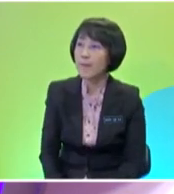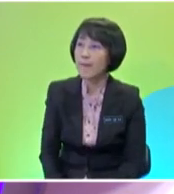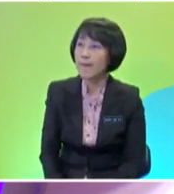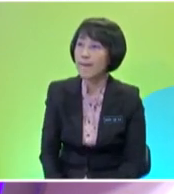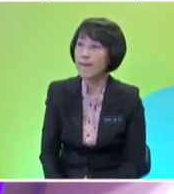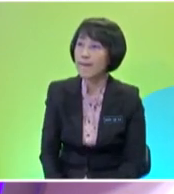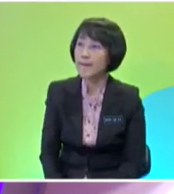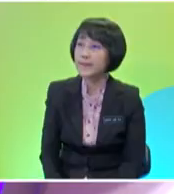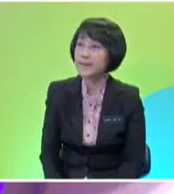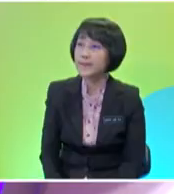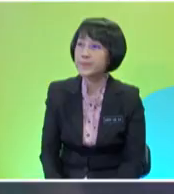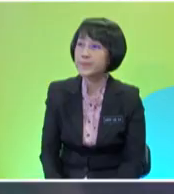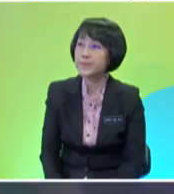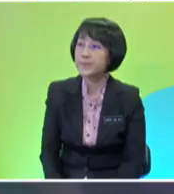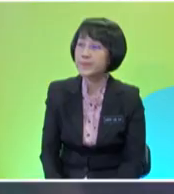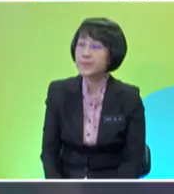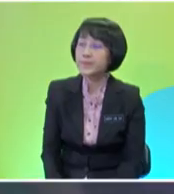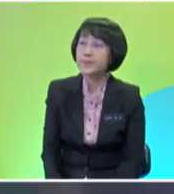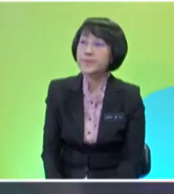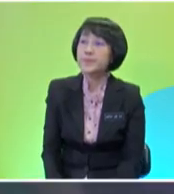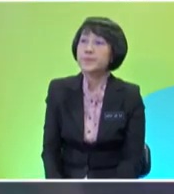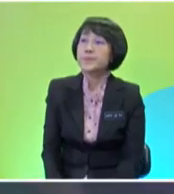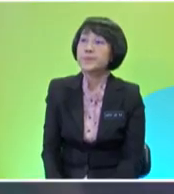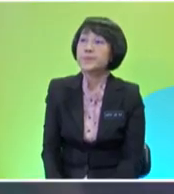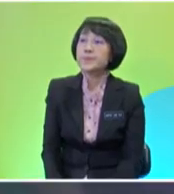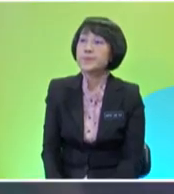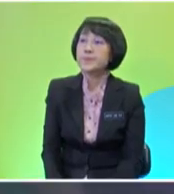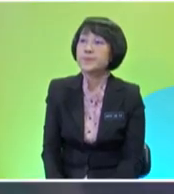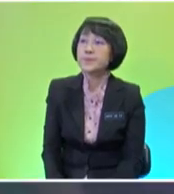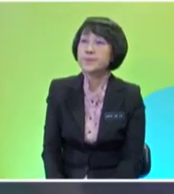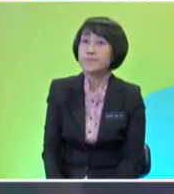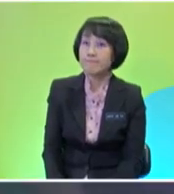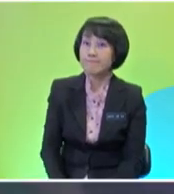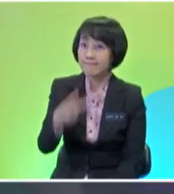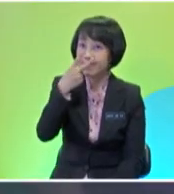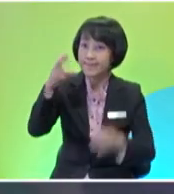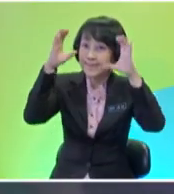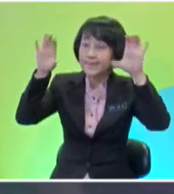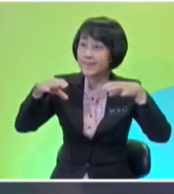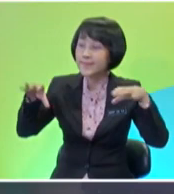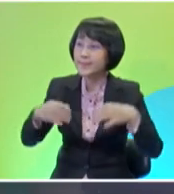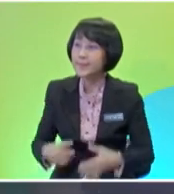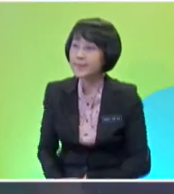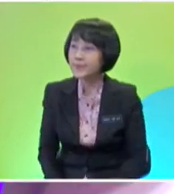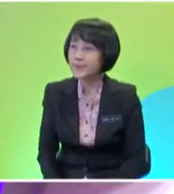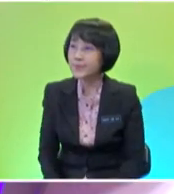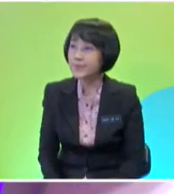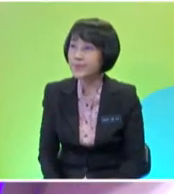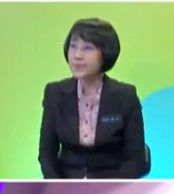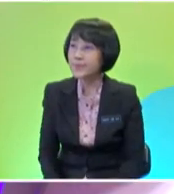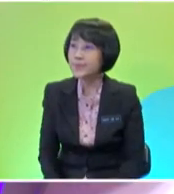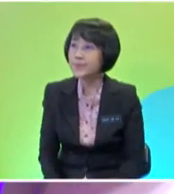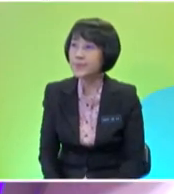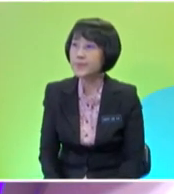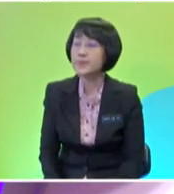adalah bahagian tengah. Okey, dia begini. Okey, maknanya yang ini kita cucuk saja sini. Okey, ataupun murid-murid kalau ada penebuk